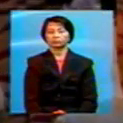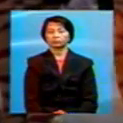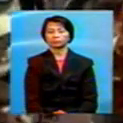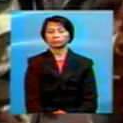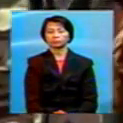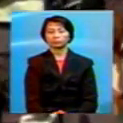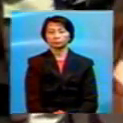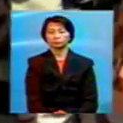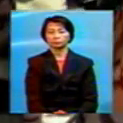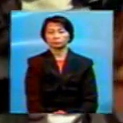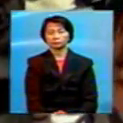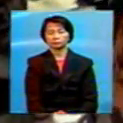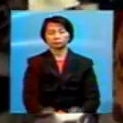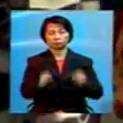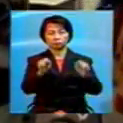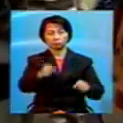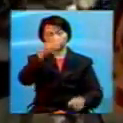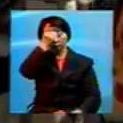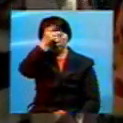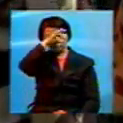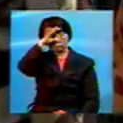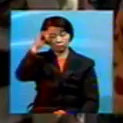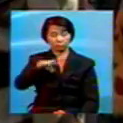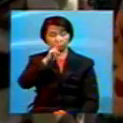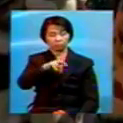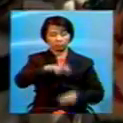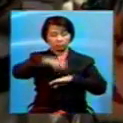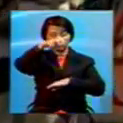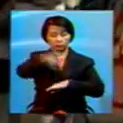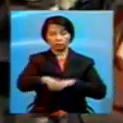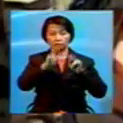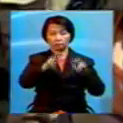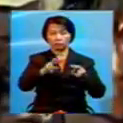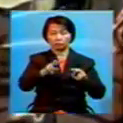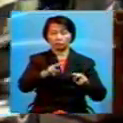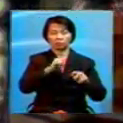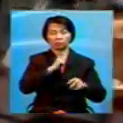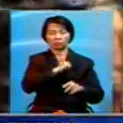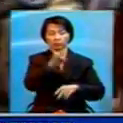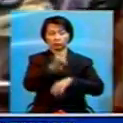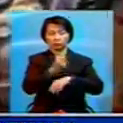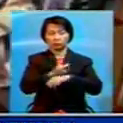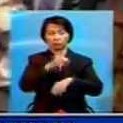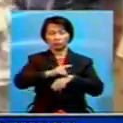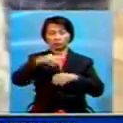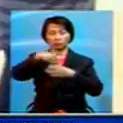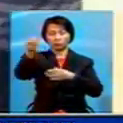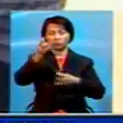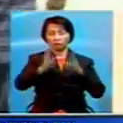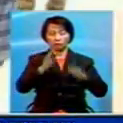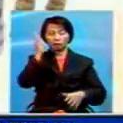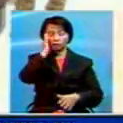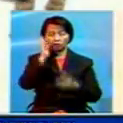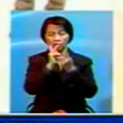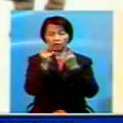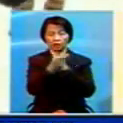ini kesanggupan Datuk Seri hishamuddin turun Padang menjenguk anggota malbat 8501 bertugas di perantauan walaupun menyedari